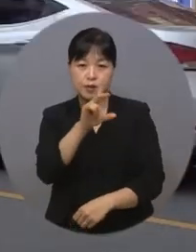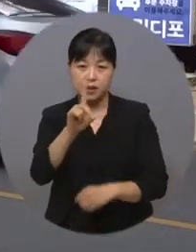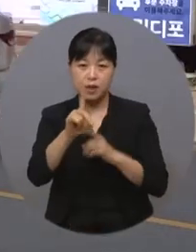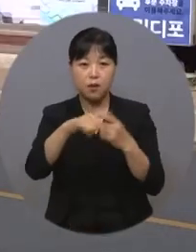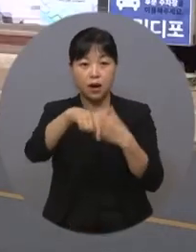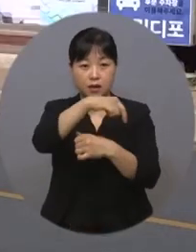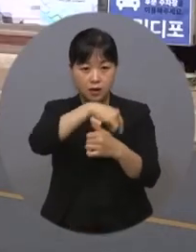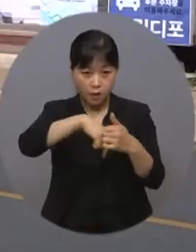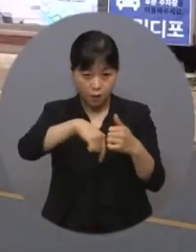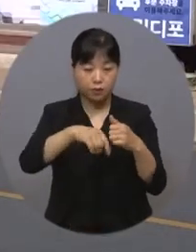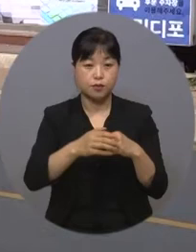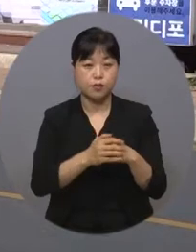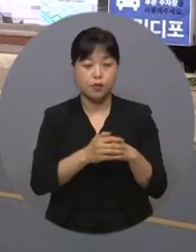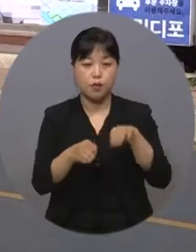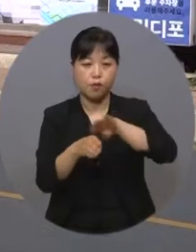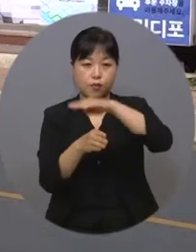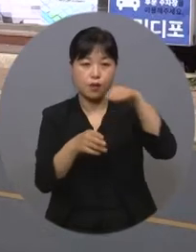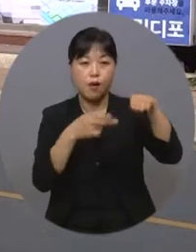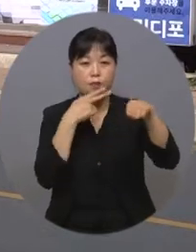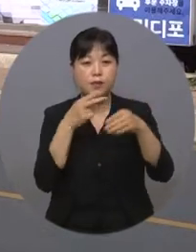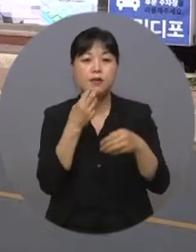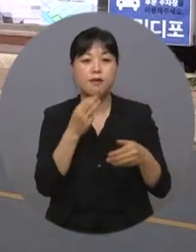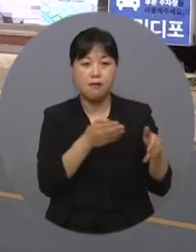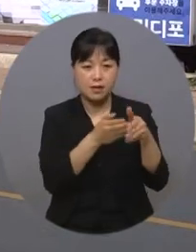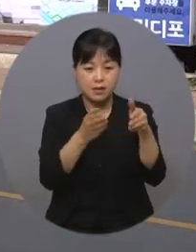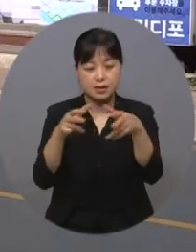경기, 장애인과 함께 살기 좋은